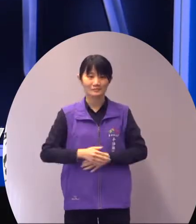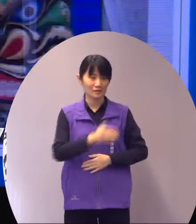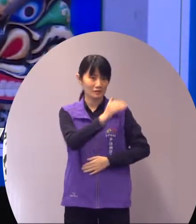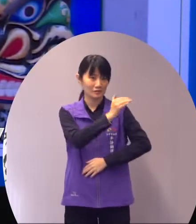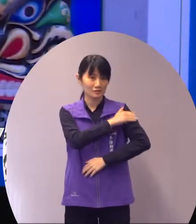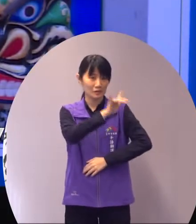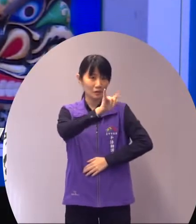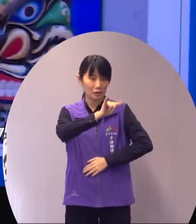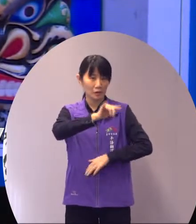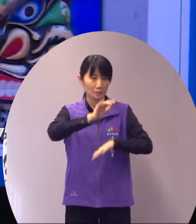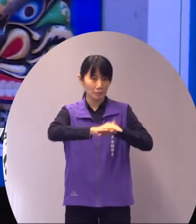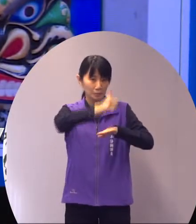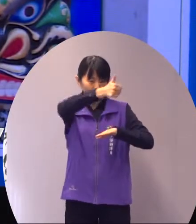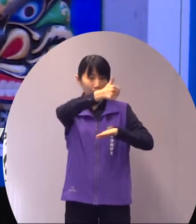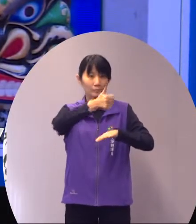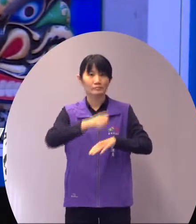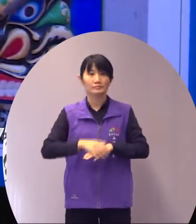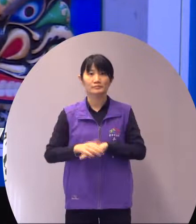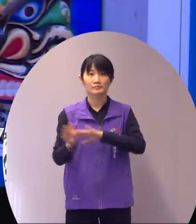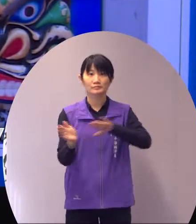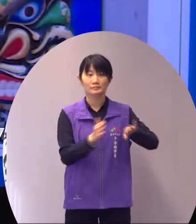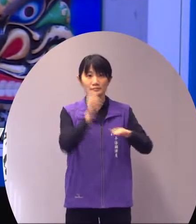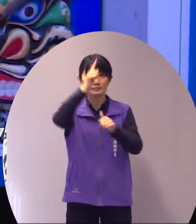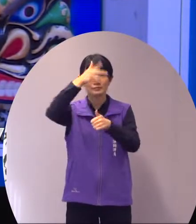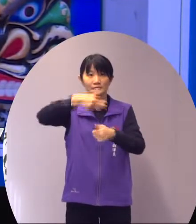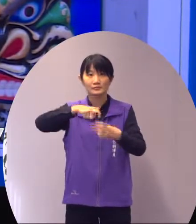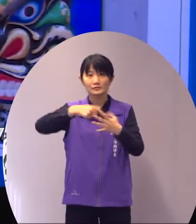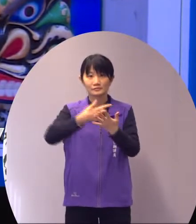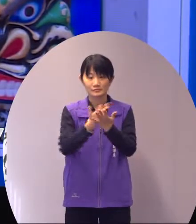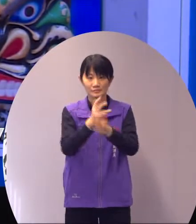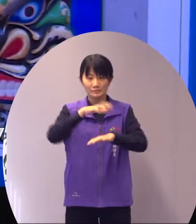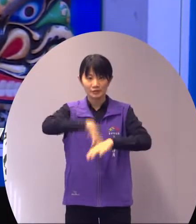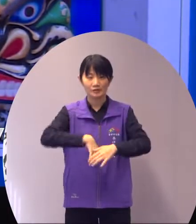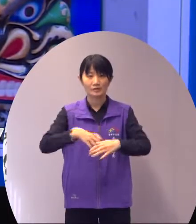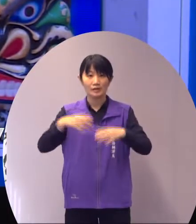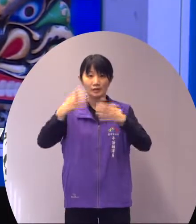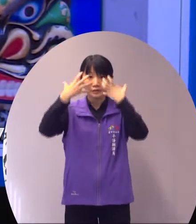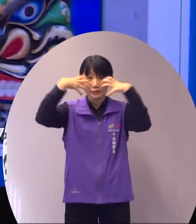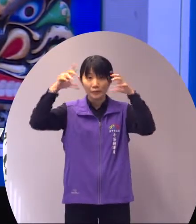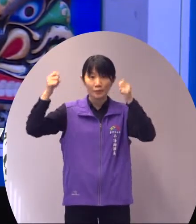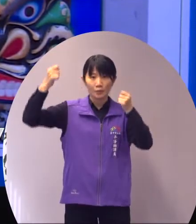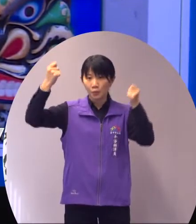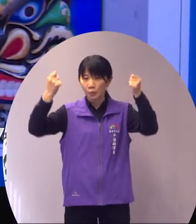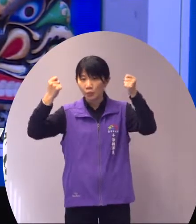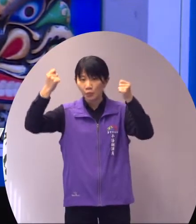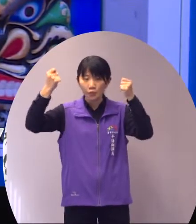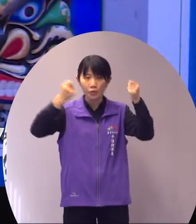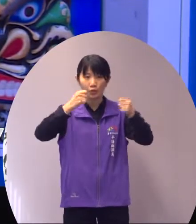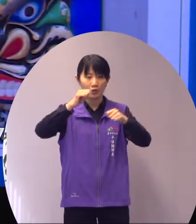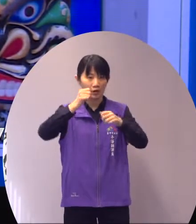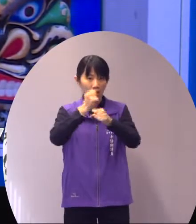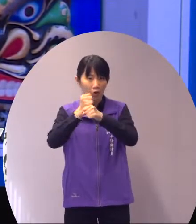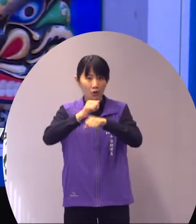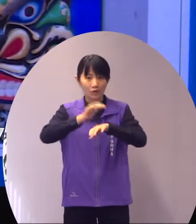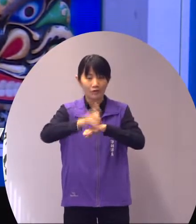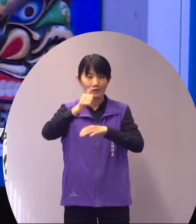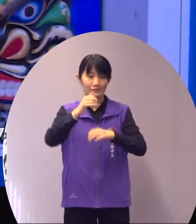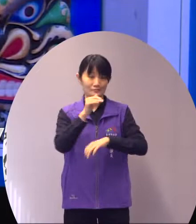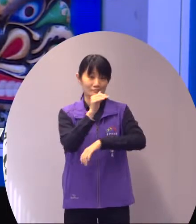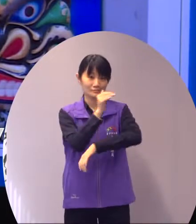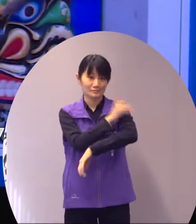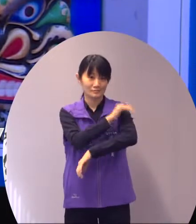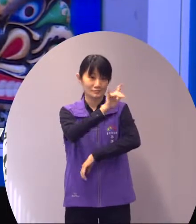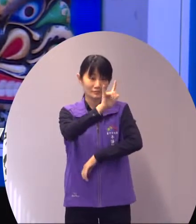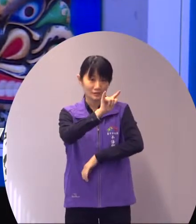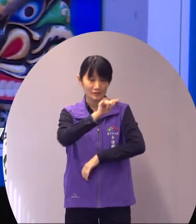芳艺师。那传统工艺里面有所谓的狮头制作，那保存者是陈明宏艺师与